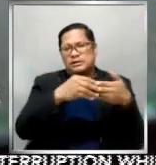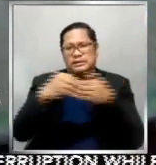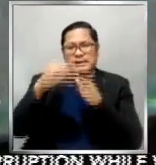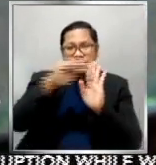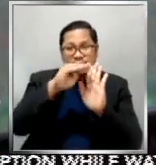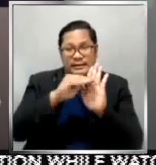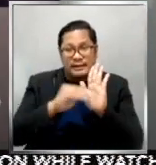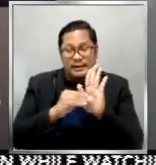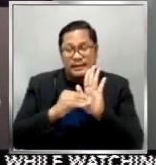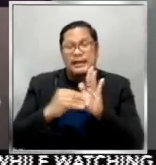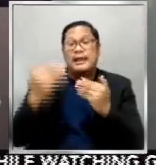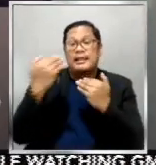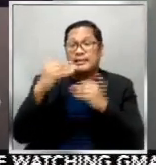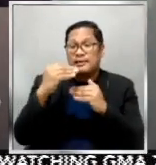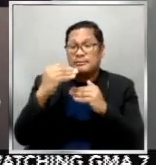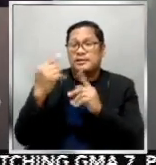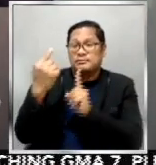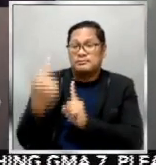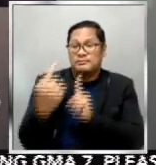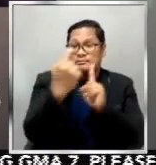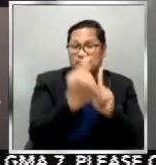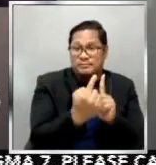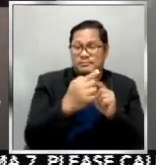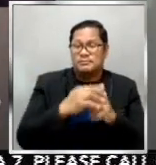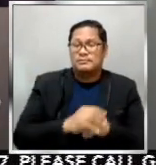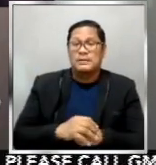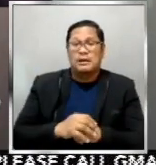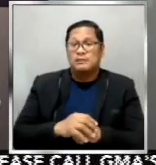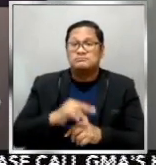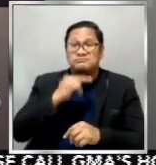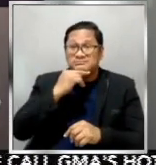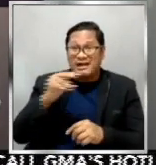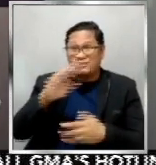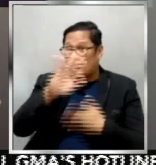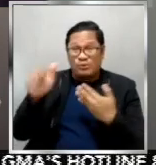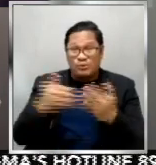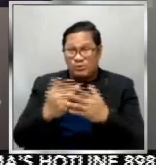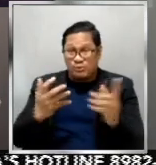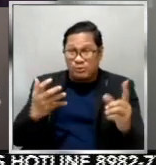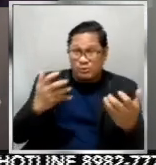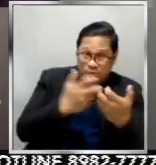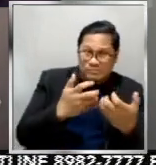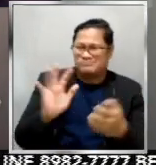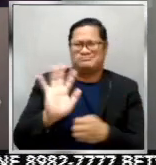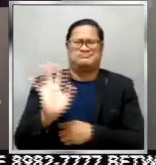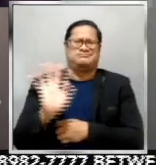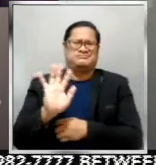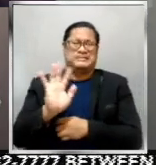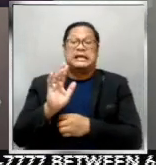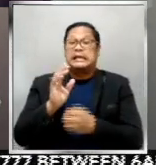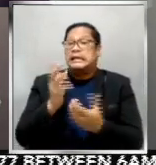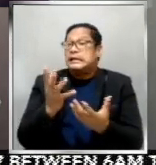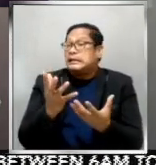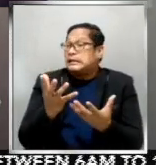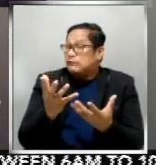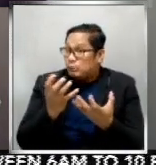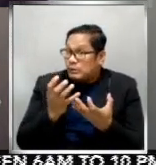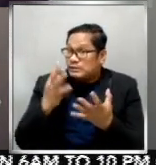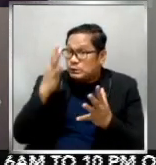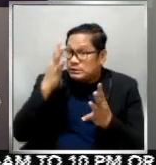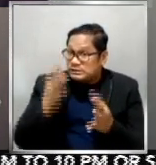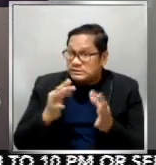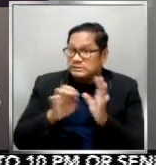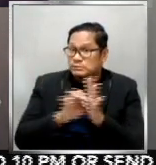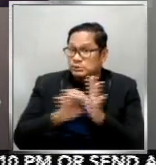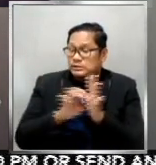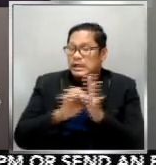face-to-face classes. Hindi ulit one size fits all ang ibibigay natin. So, kung sino magde-decide kung how